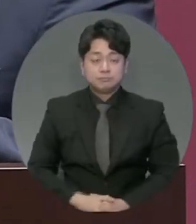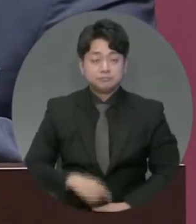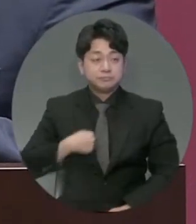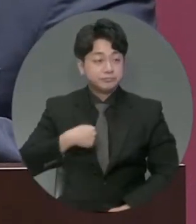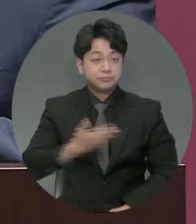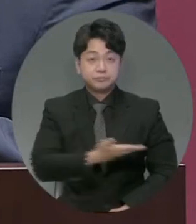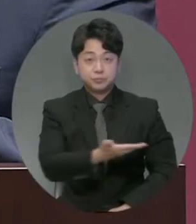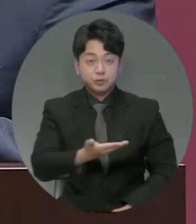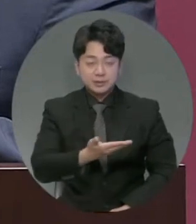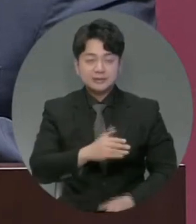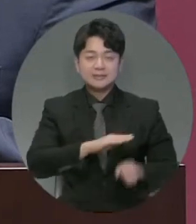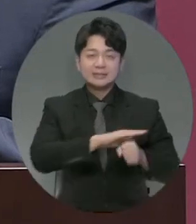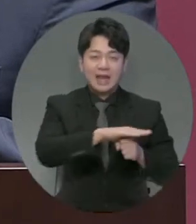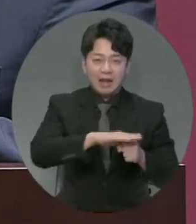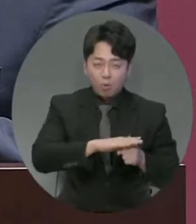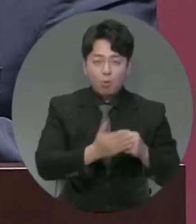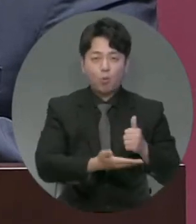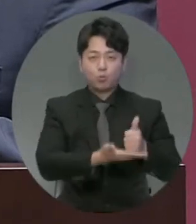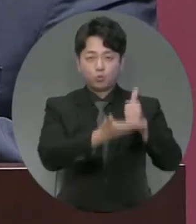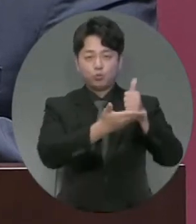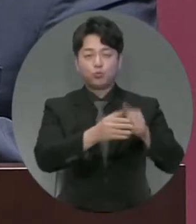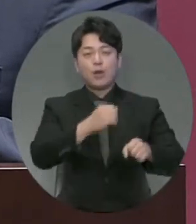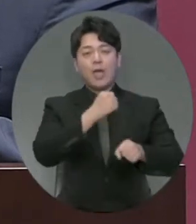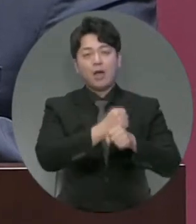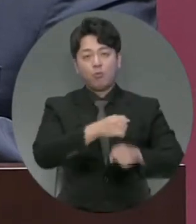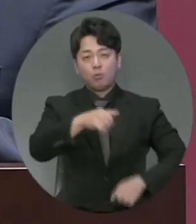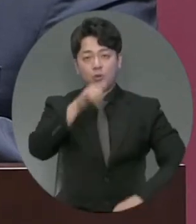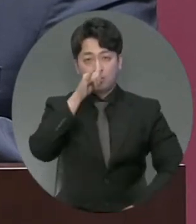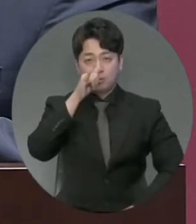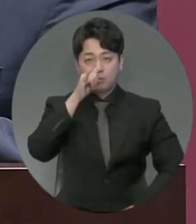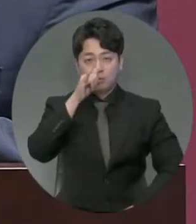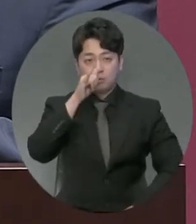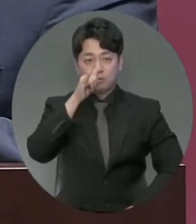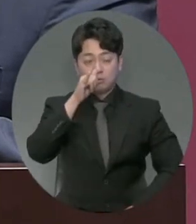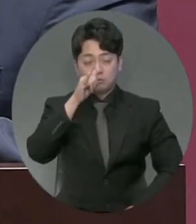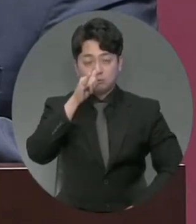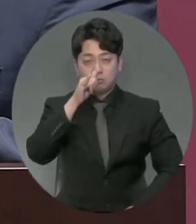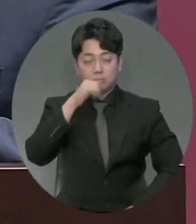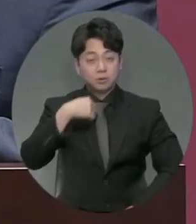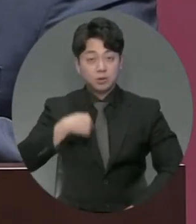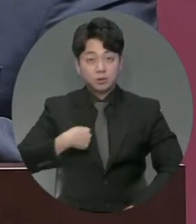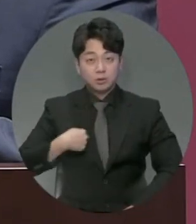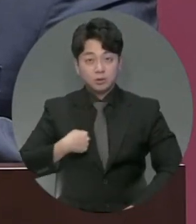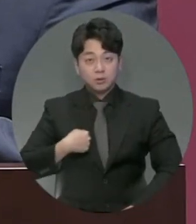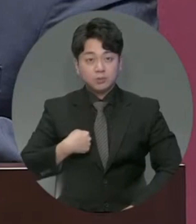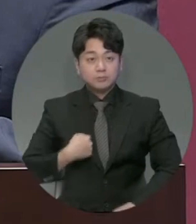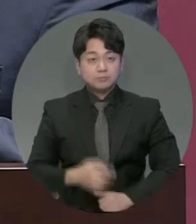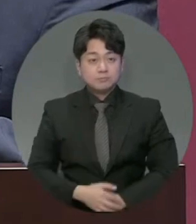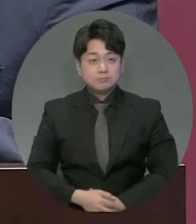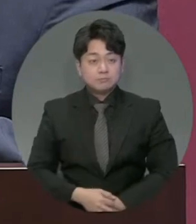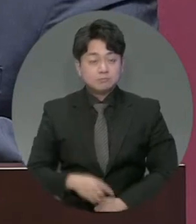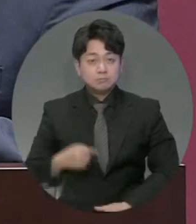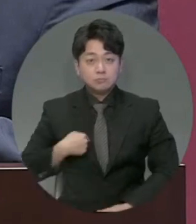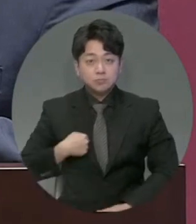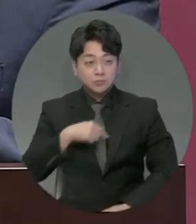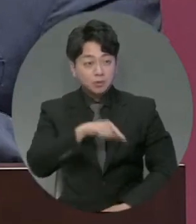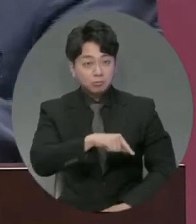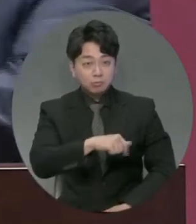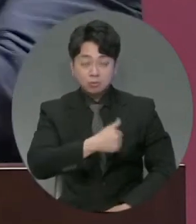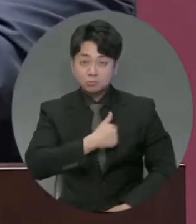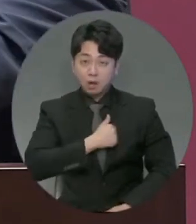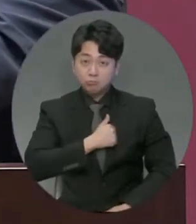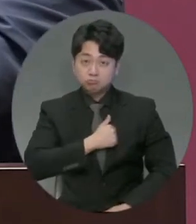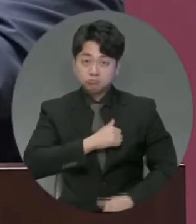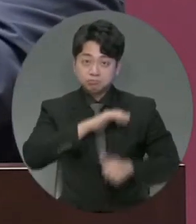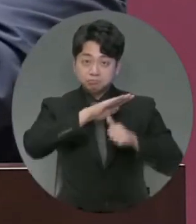사랑하고 존중하기 때문에 제가 그분들에 대해서 단 요만큼도 제가 그분들의 사기를 떨어뜨릴